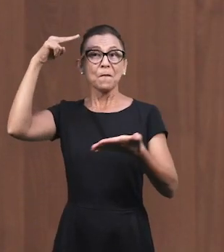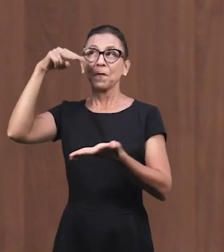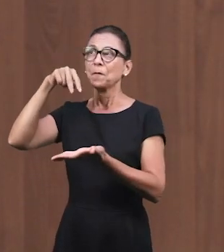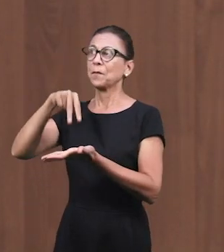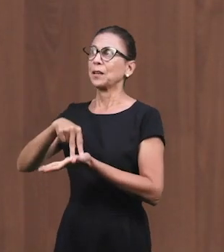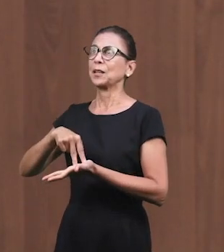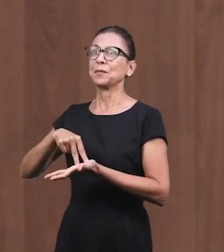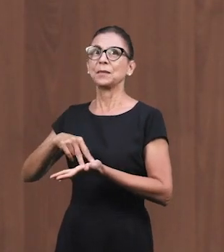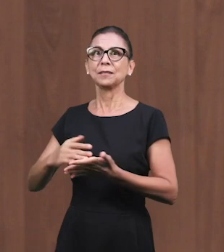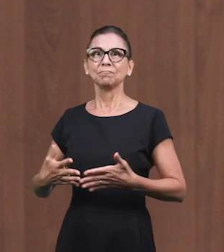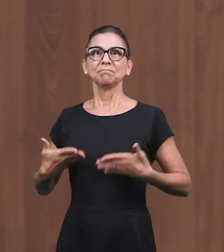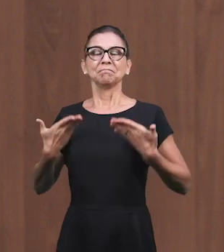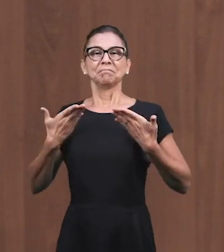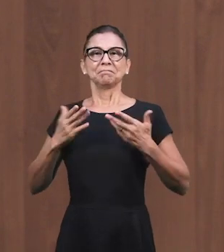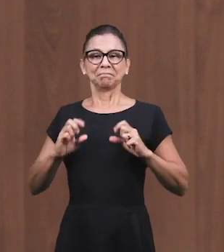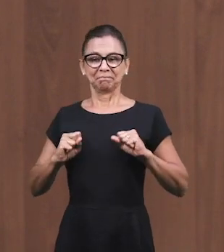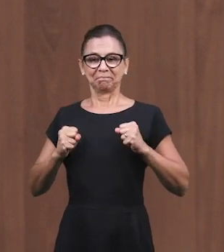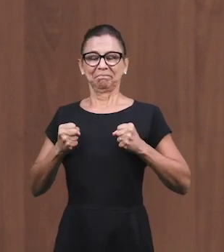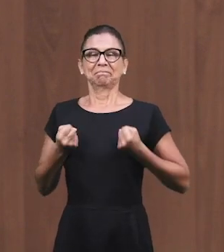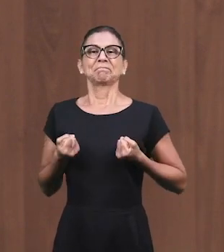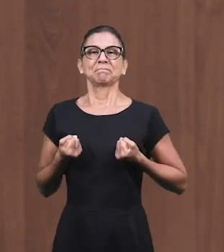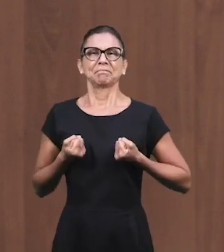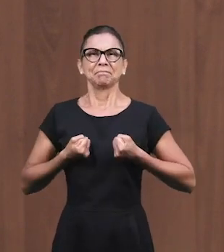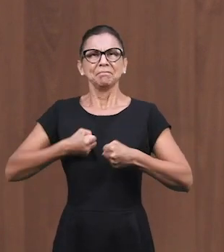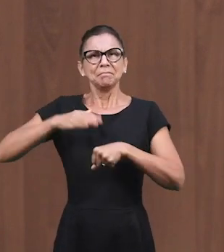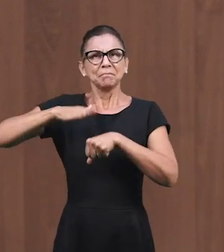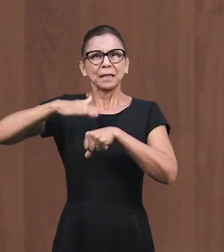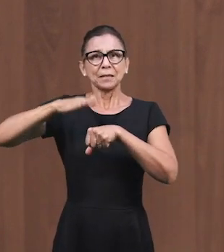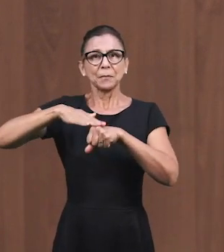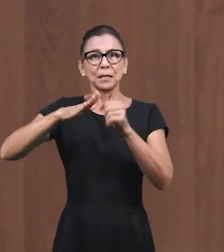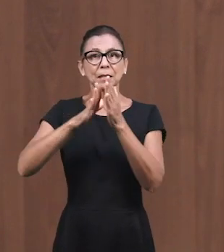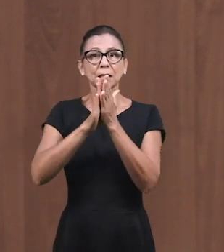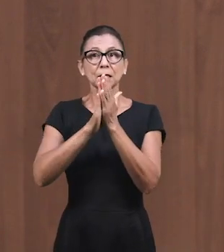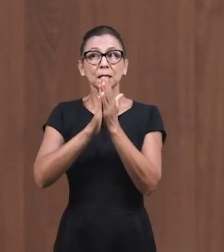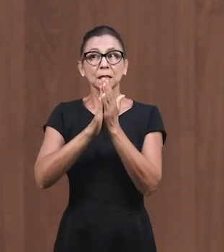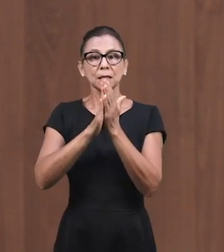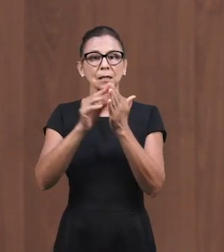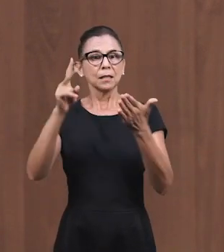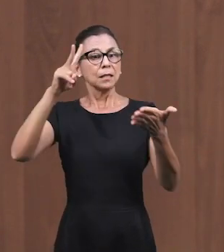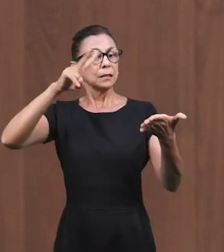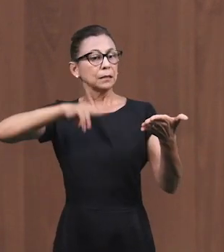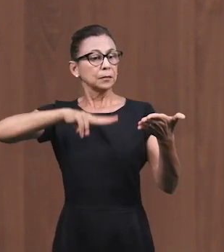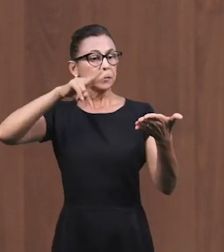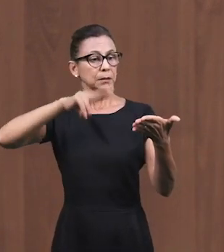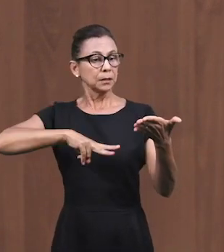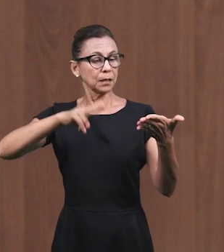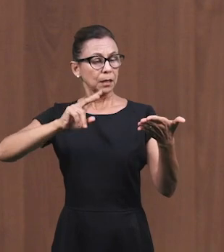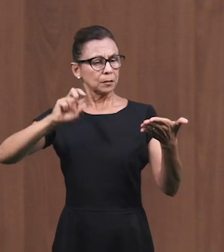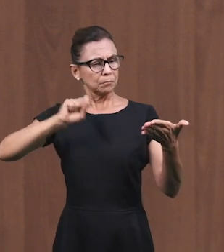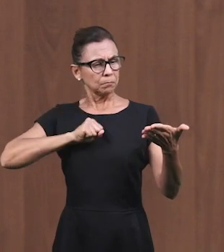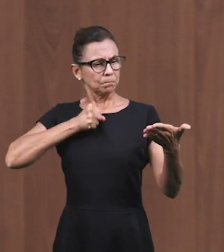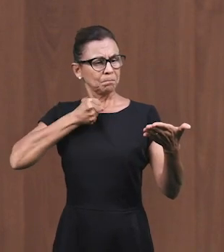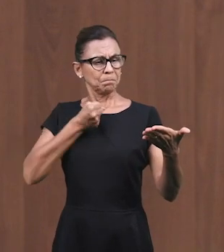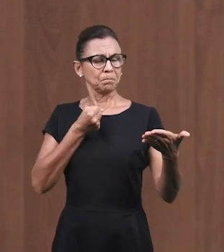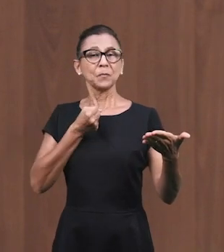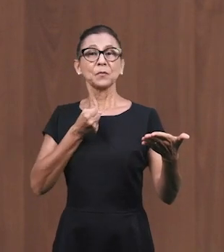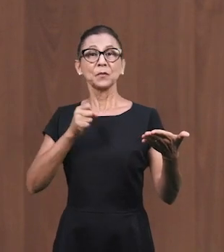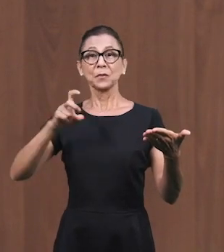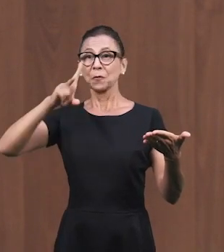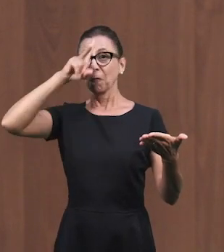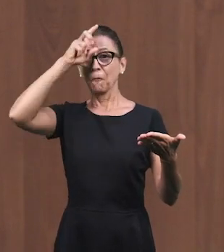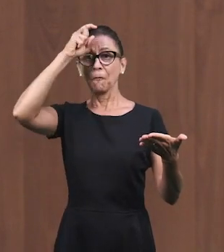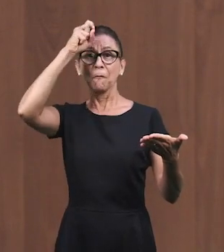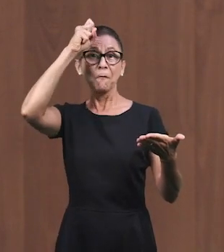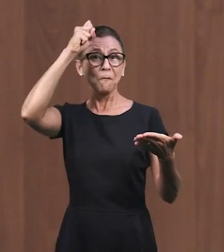notre nourriture. Plus nous lisons, plus nous écoutons, plus nous nous